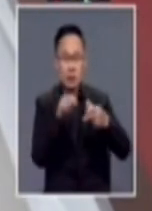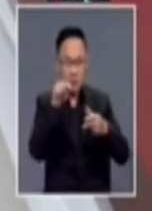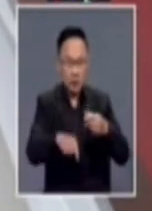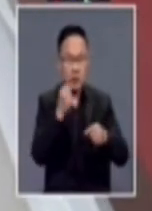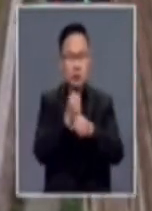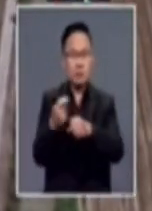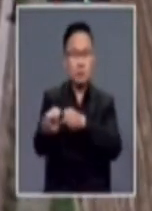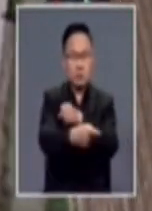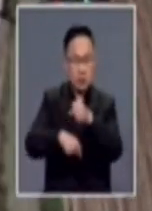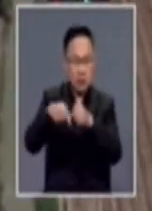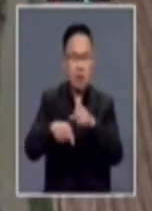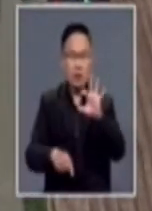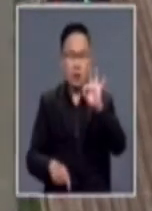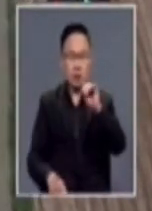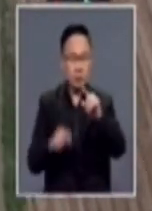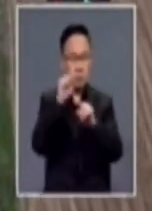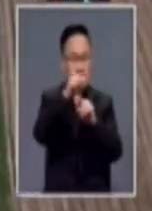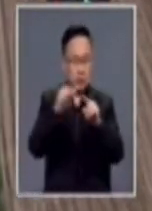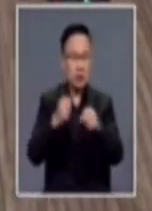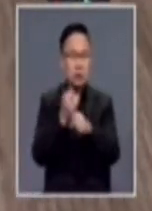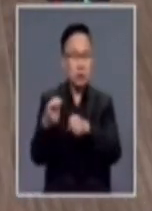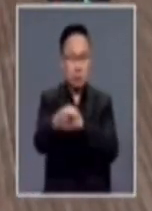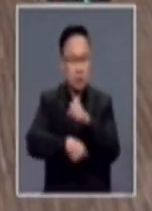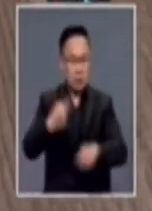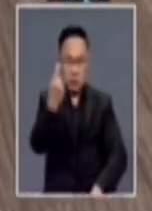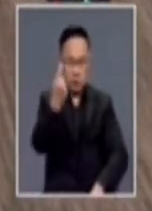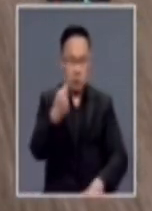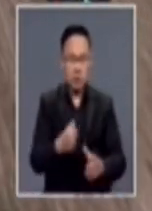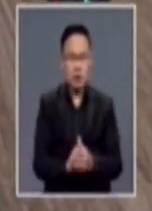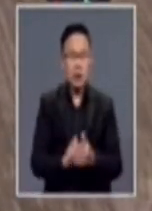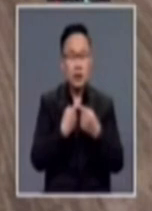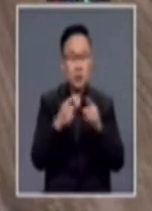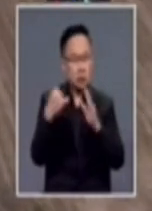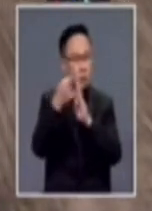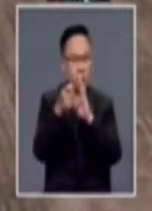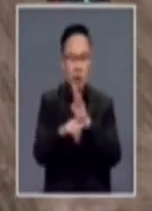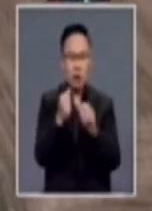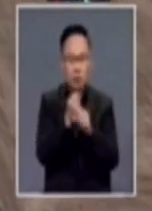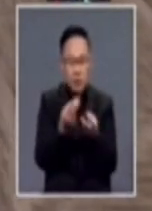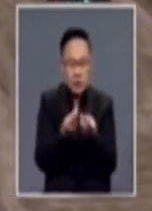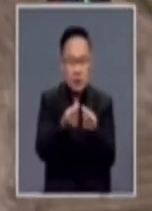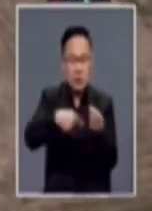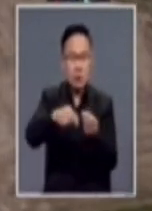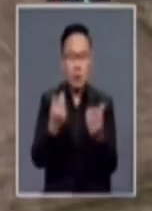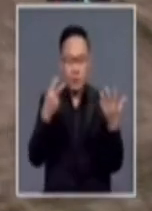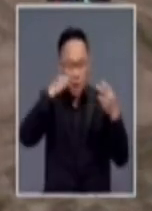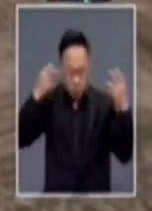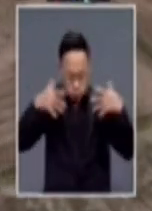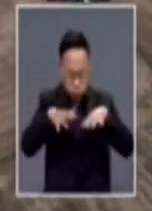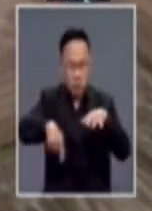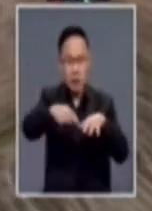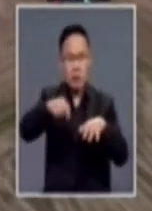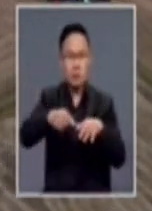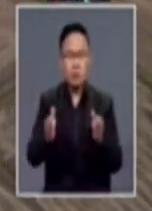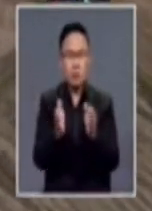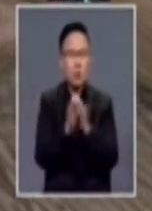ว่า 90% เพราะที่อื่นเนี่ยจะมีพืชสวนพืชอื่นบ้างแต่อยุธยาเนี่ยด้วยความเป็นที่ลุ่มต่ำ 650,000 ไร่เ